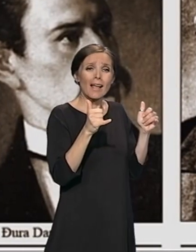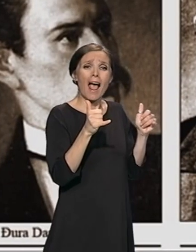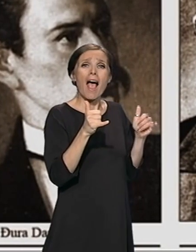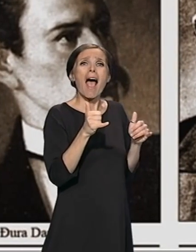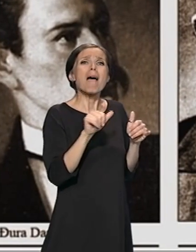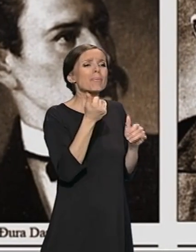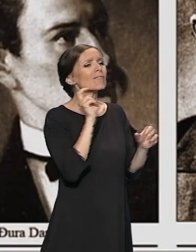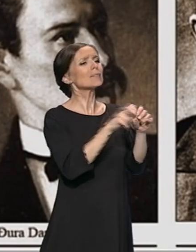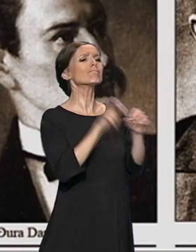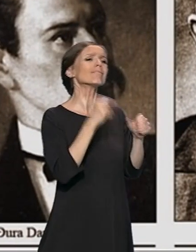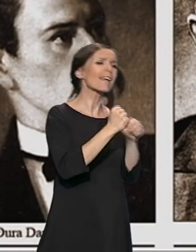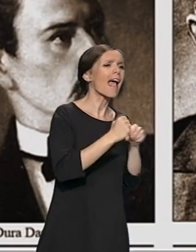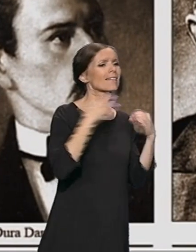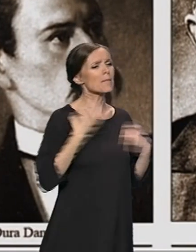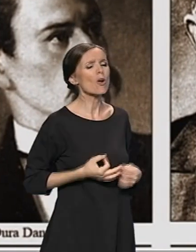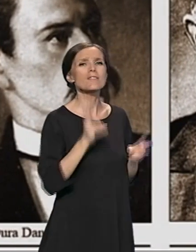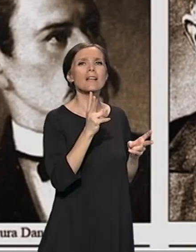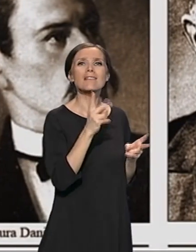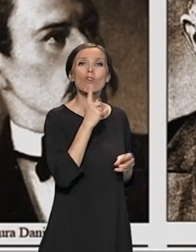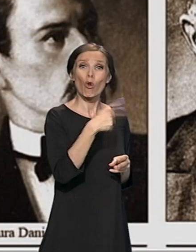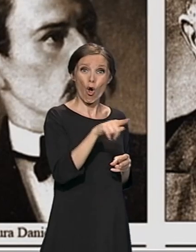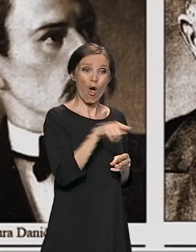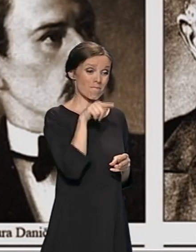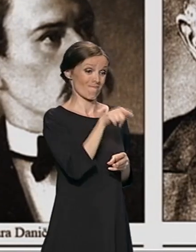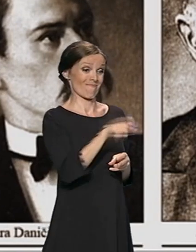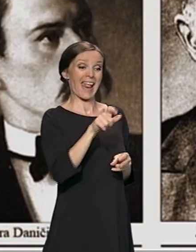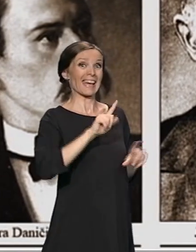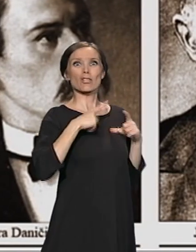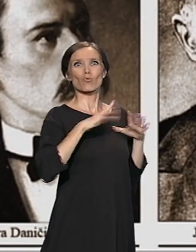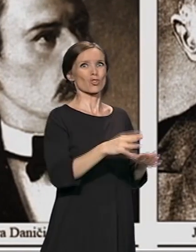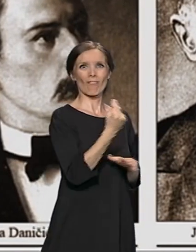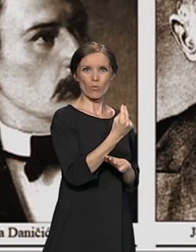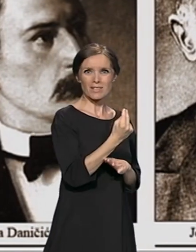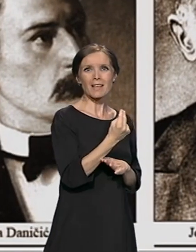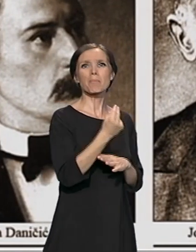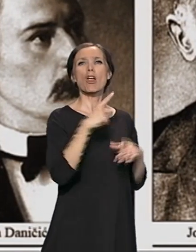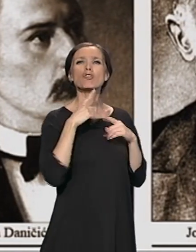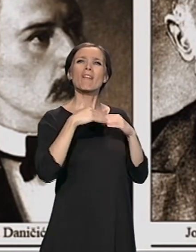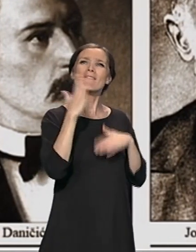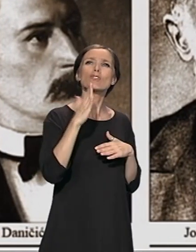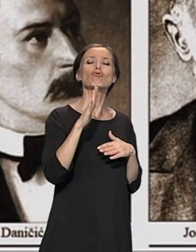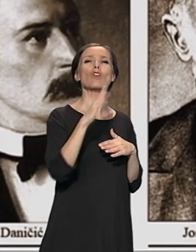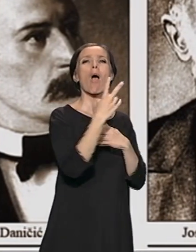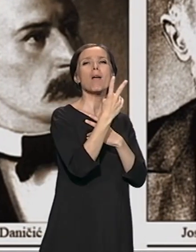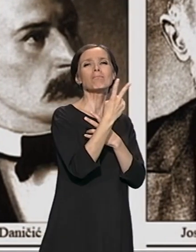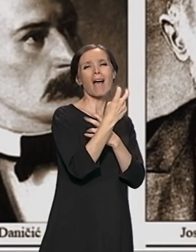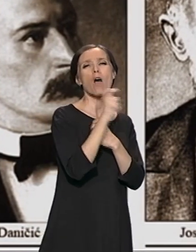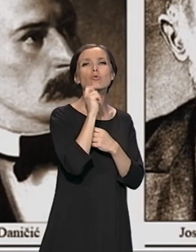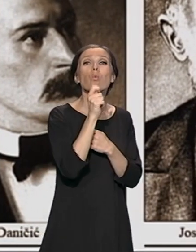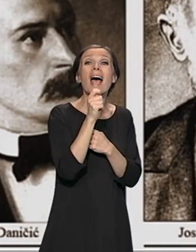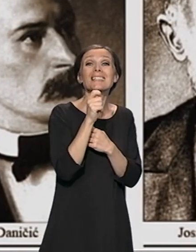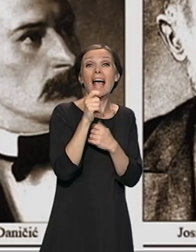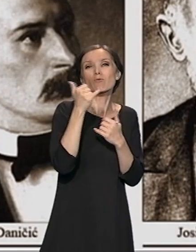došli uglavnom iz raznih predela Habsburške monarhije, mahom iz Vojvodine, ali iz nekih